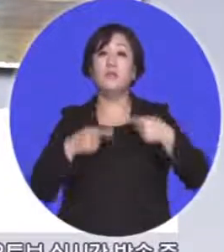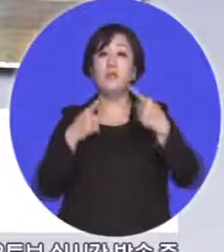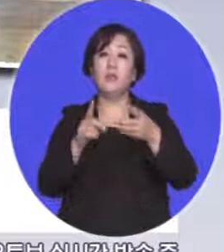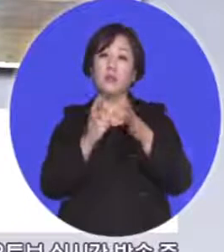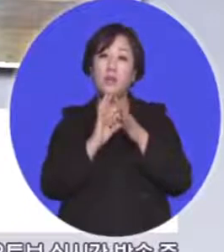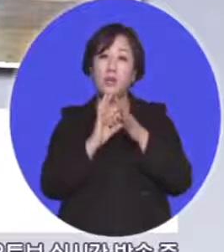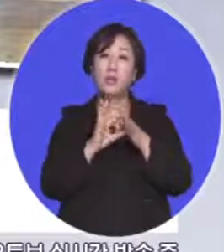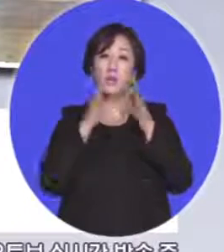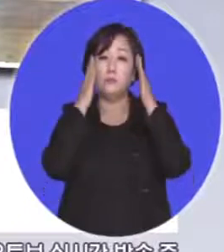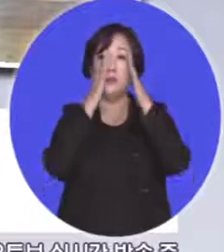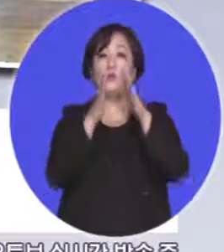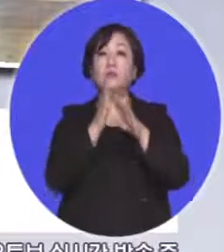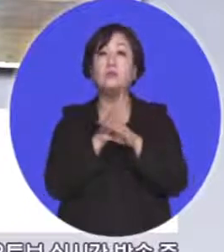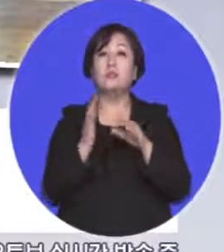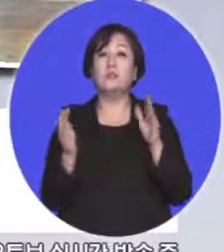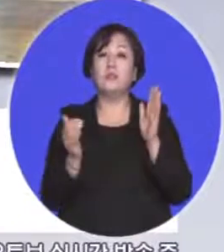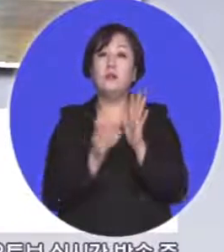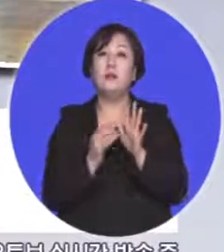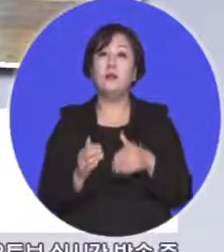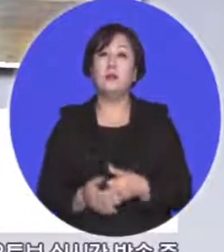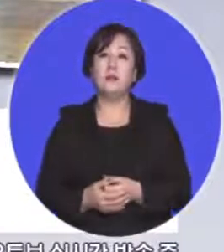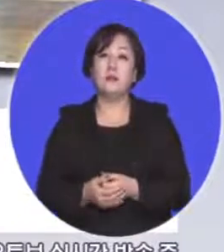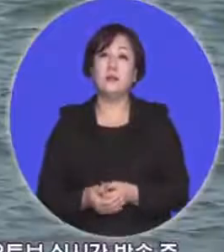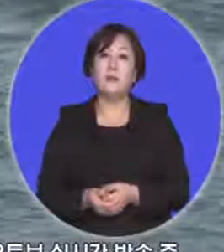있습니다 김진구 기자 입니다